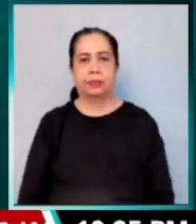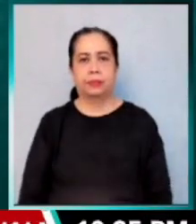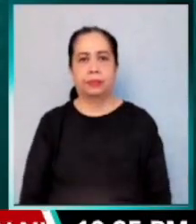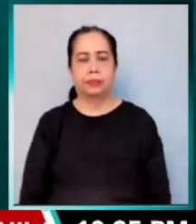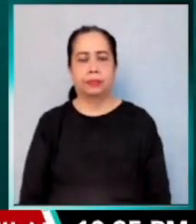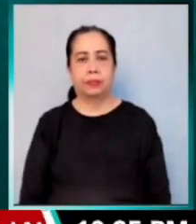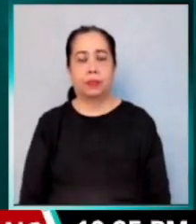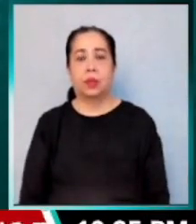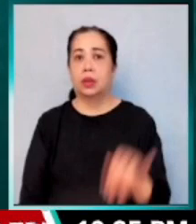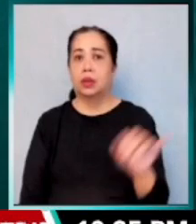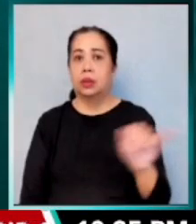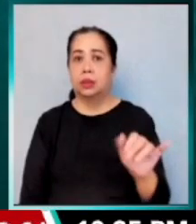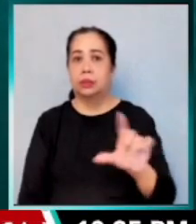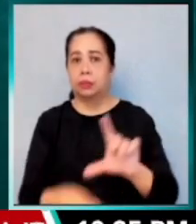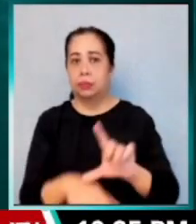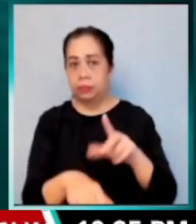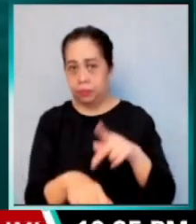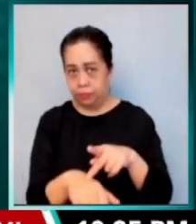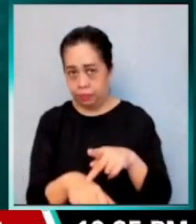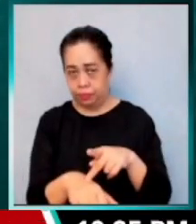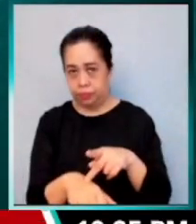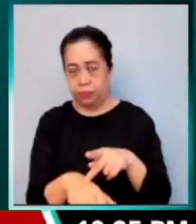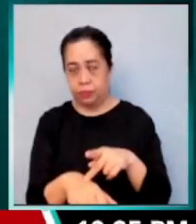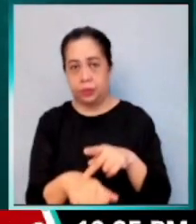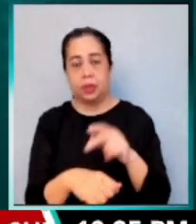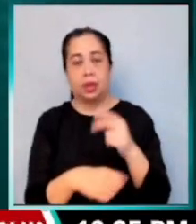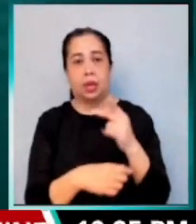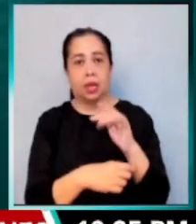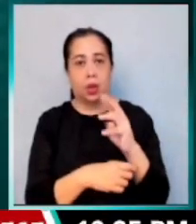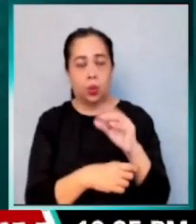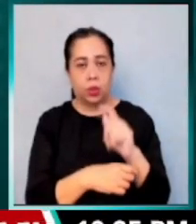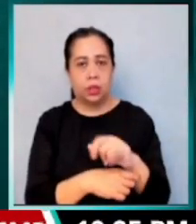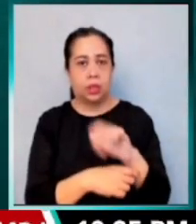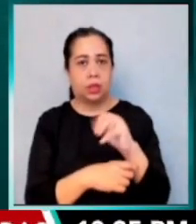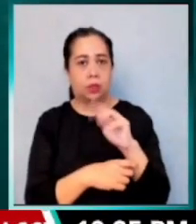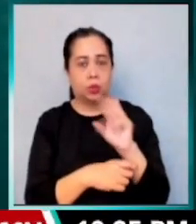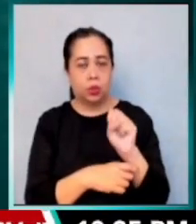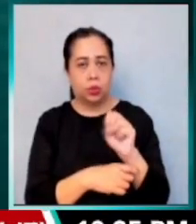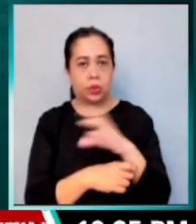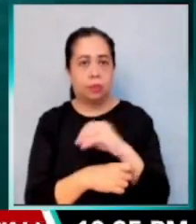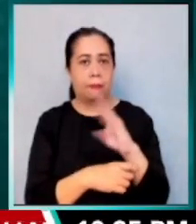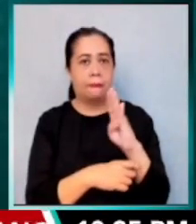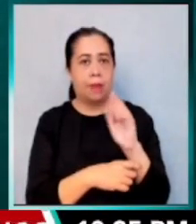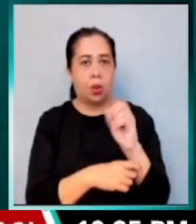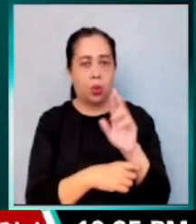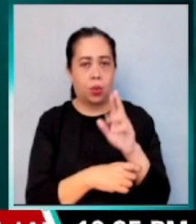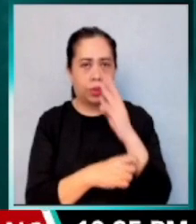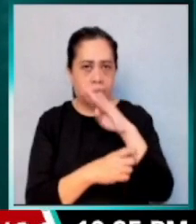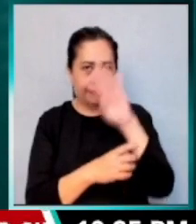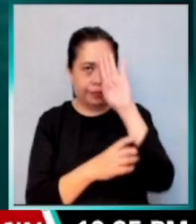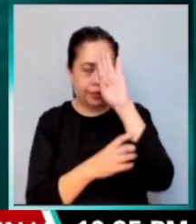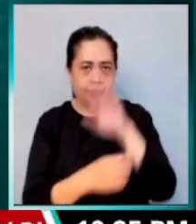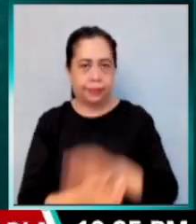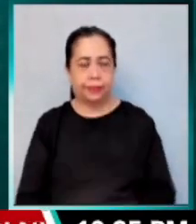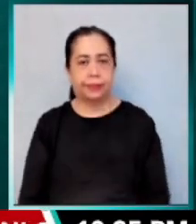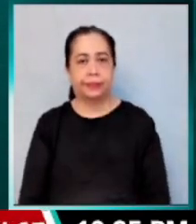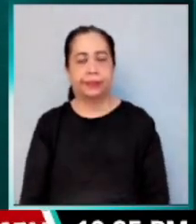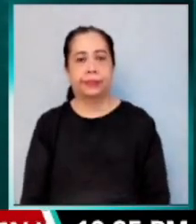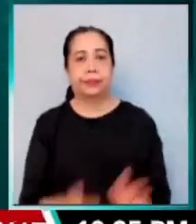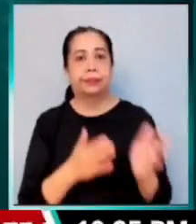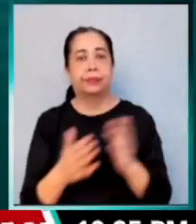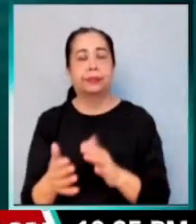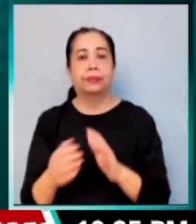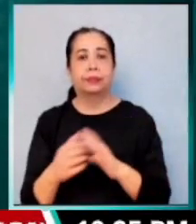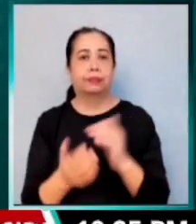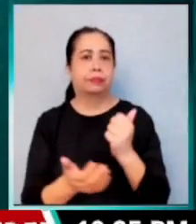Gayun din sa Las Piñas, Kawit, Imus at Bacoor City sa Cavite. Samantala, inaprubahan